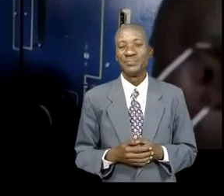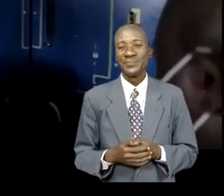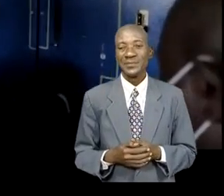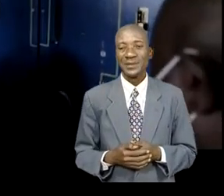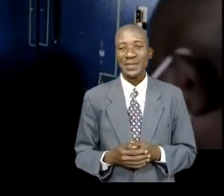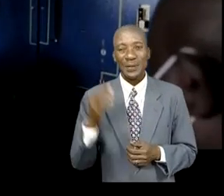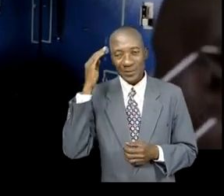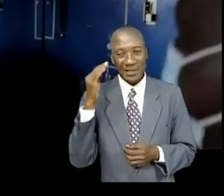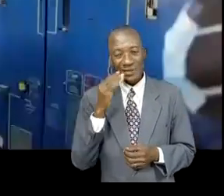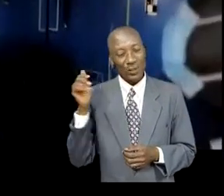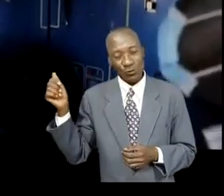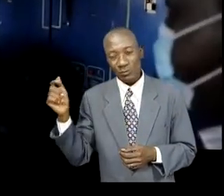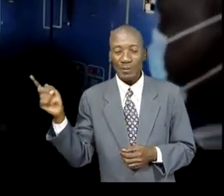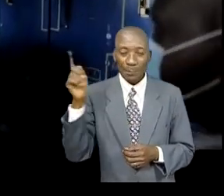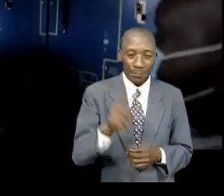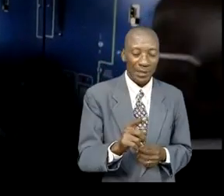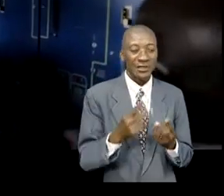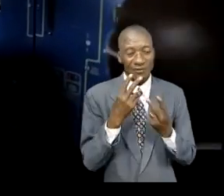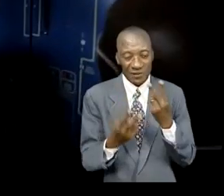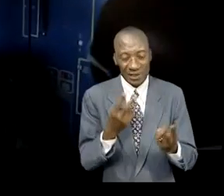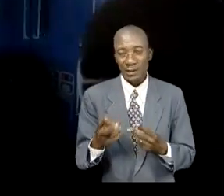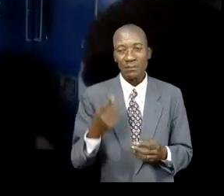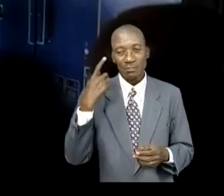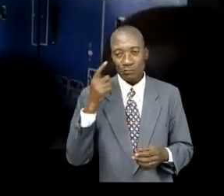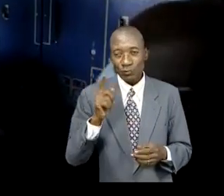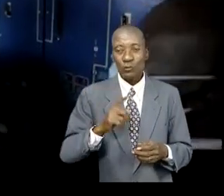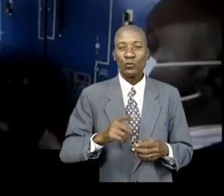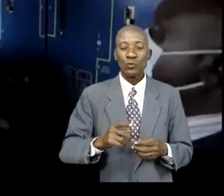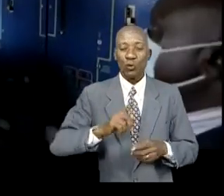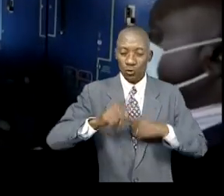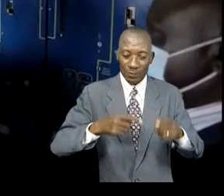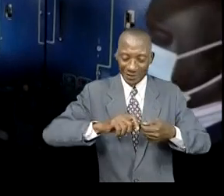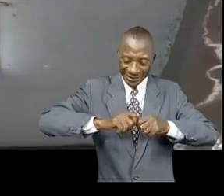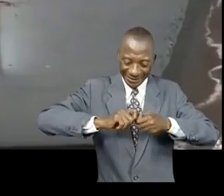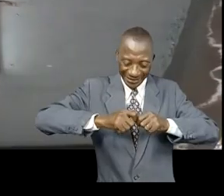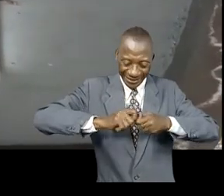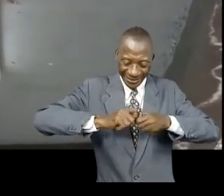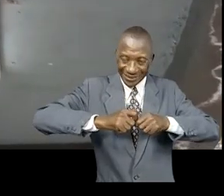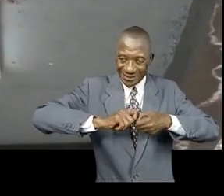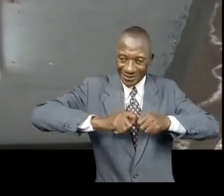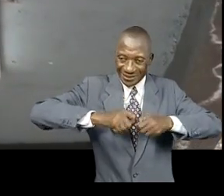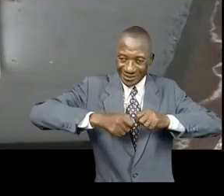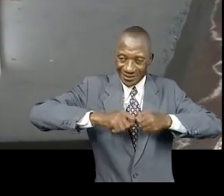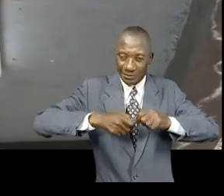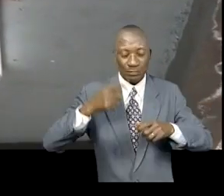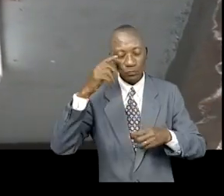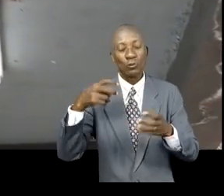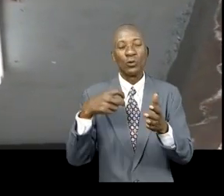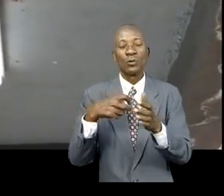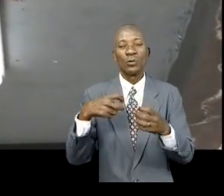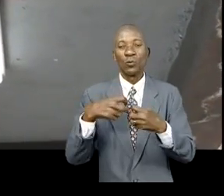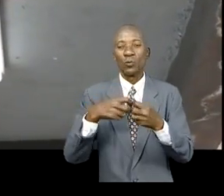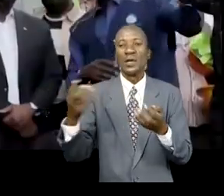une branche de la fondation Virunga, le rétablissement de l'électricité pour la ville de Goma, avec également pour effet